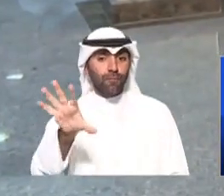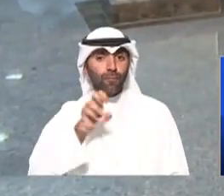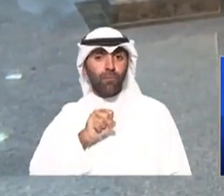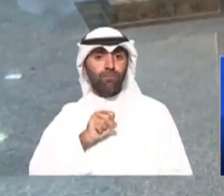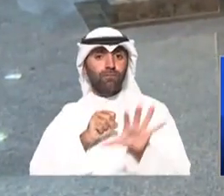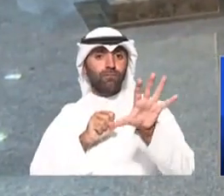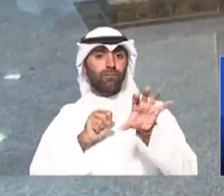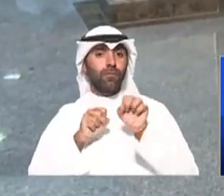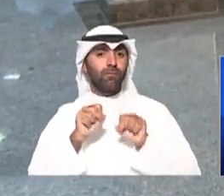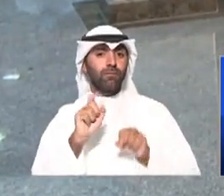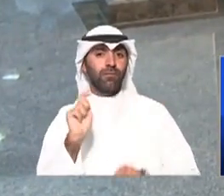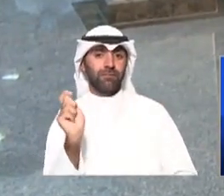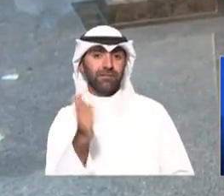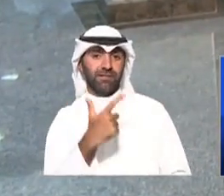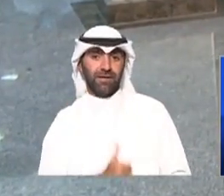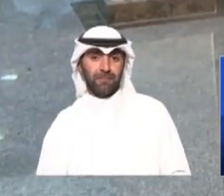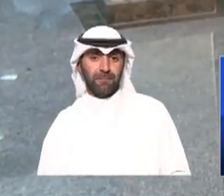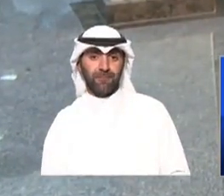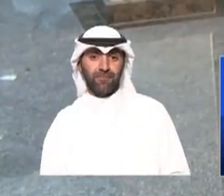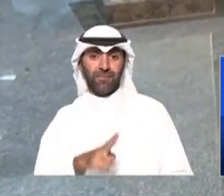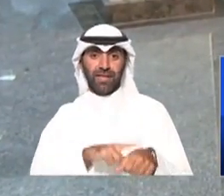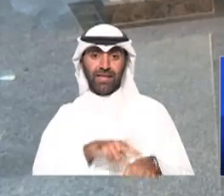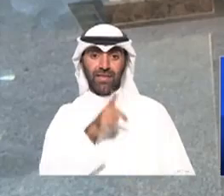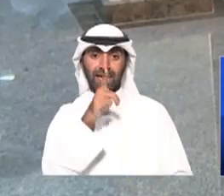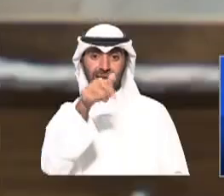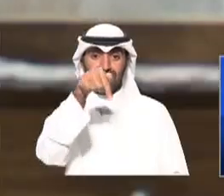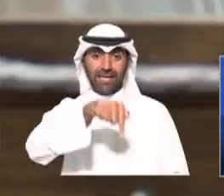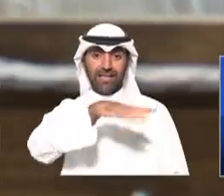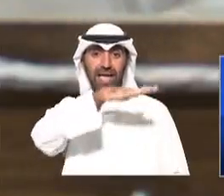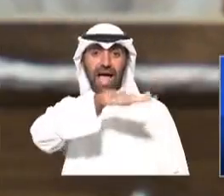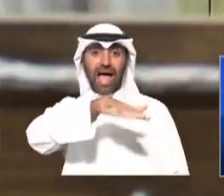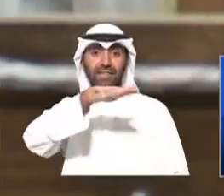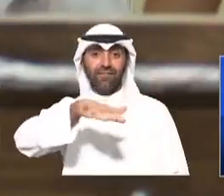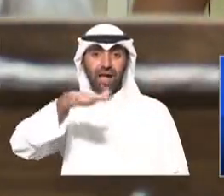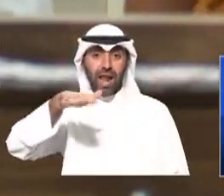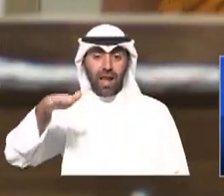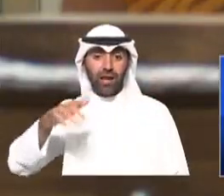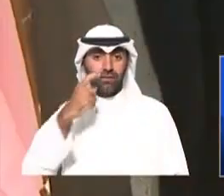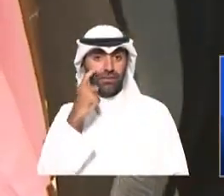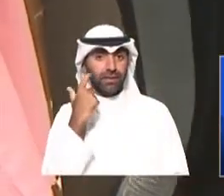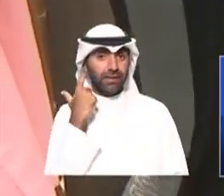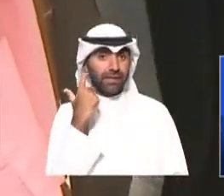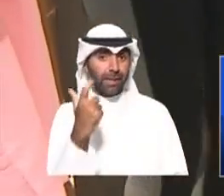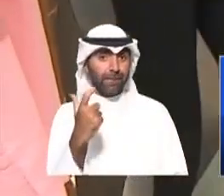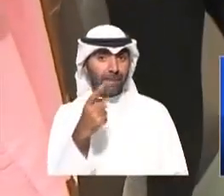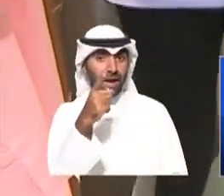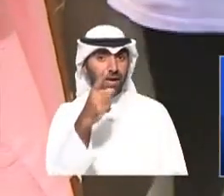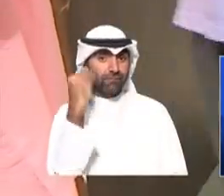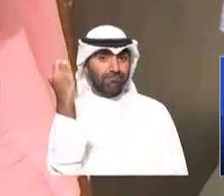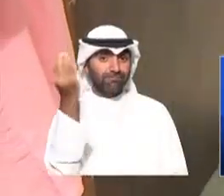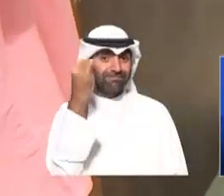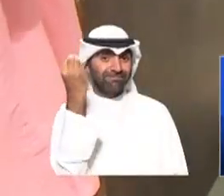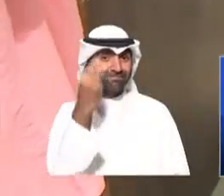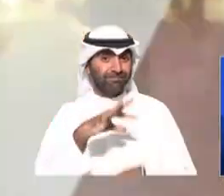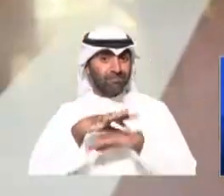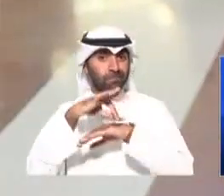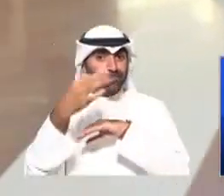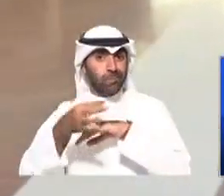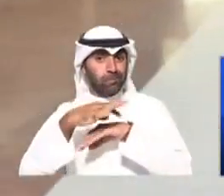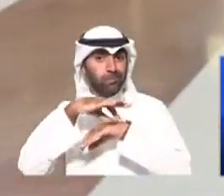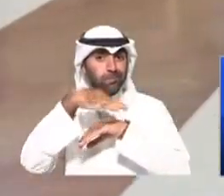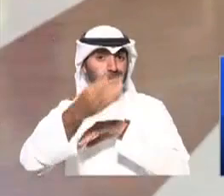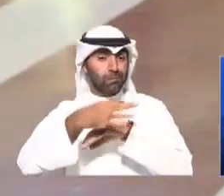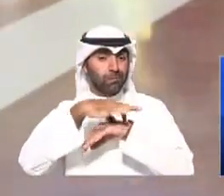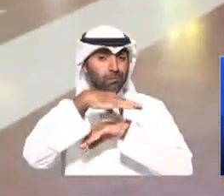ليسوا محصنين تماما من كوفيد-19 وقد يكونون حلقة أساسية في نقل العدوى للآخرين، مما ينطوي عليه خطر متزايد